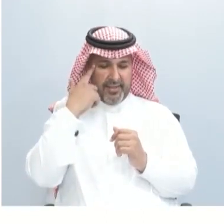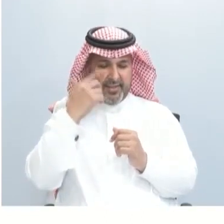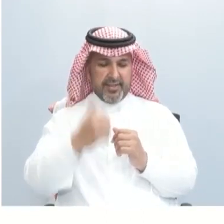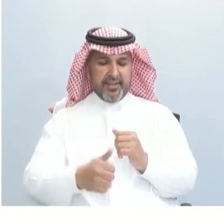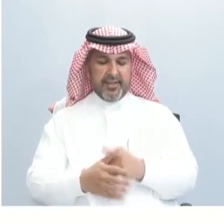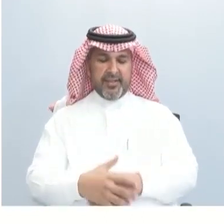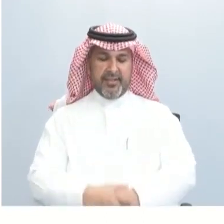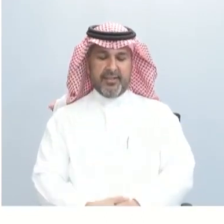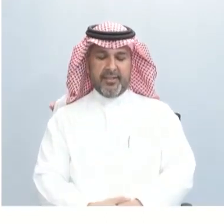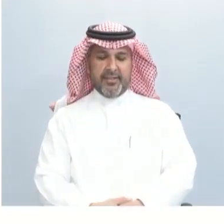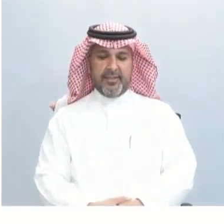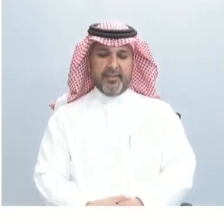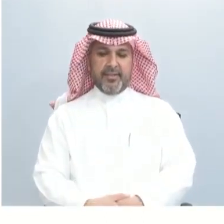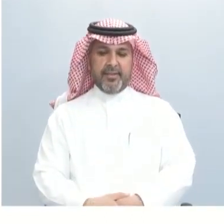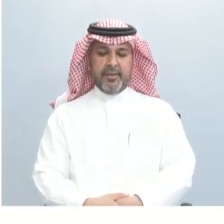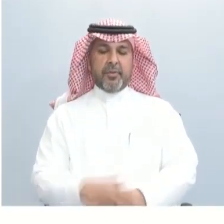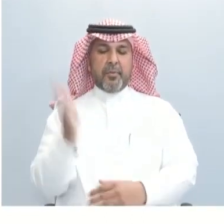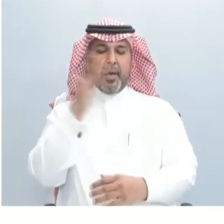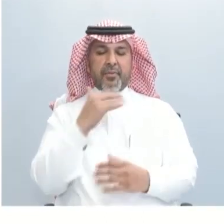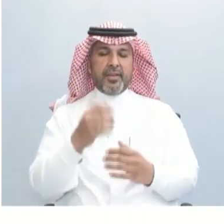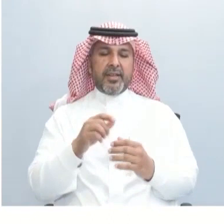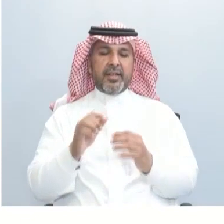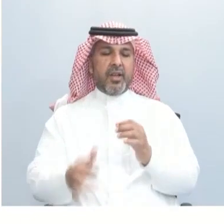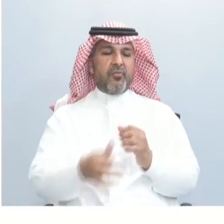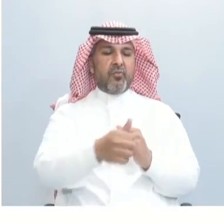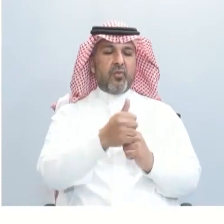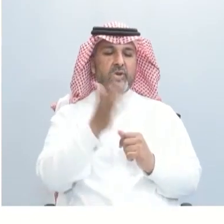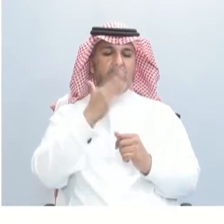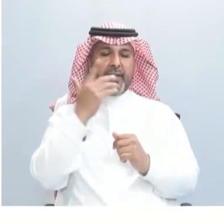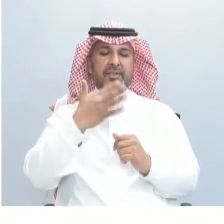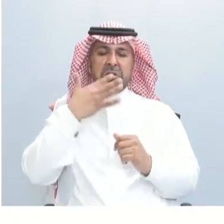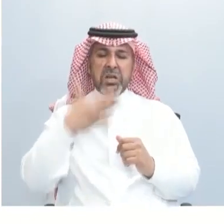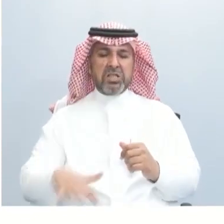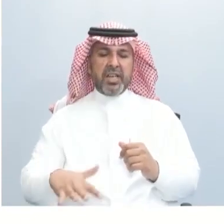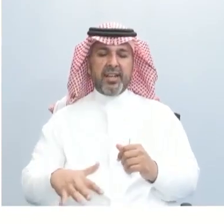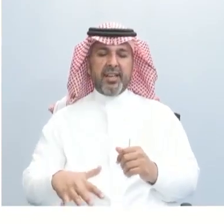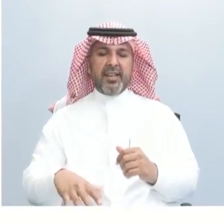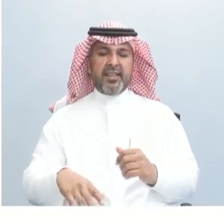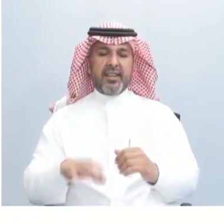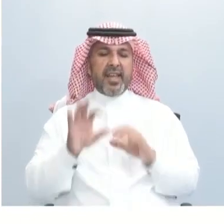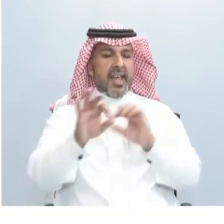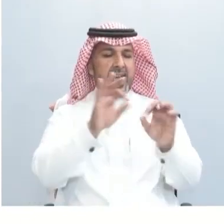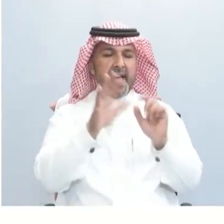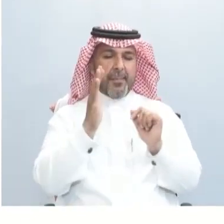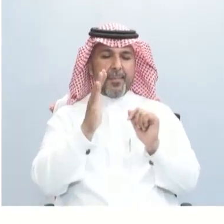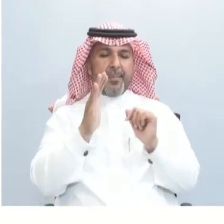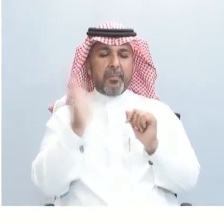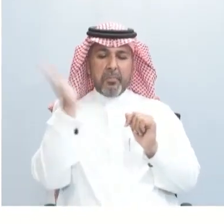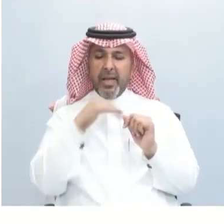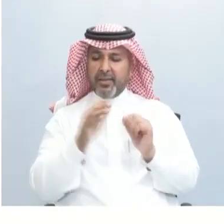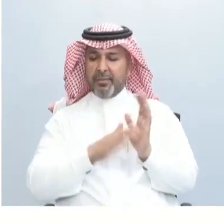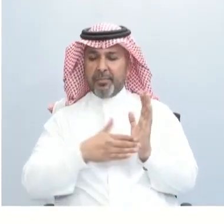عدد يعني لم يحصل على اي جائزه العدد الثاني لاختيار عدد الطراق الممكنه لاختيار جائزه